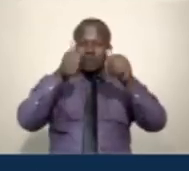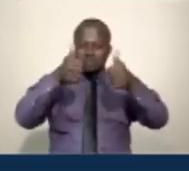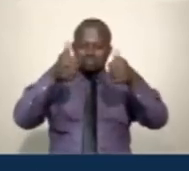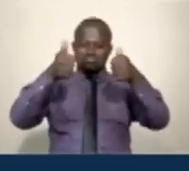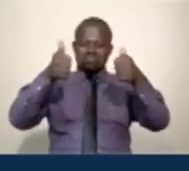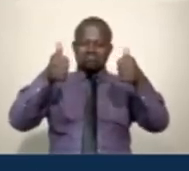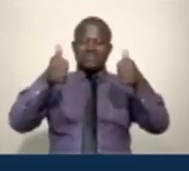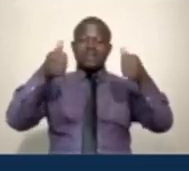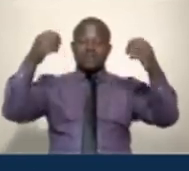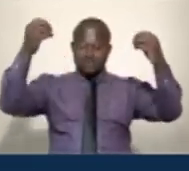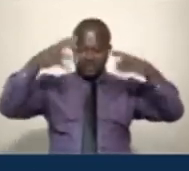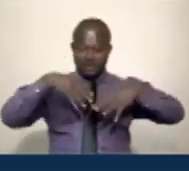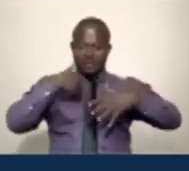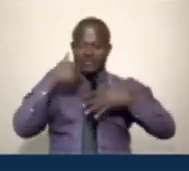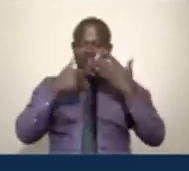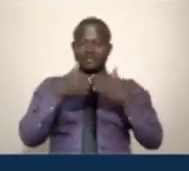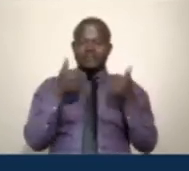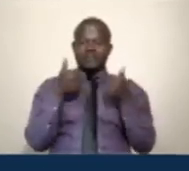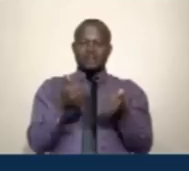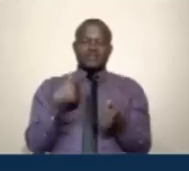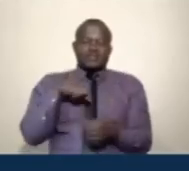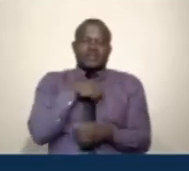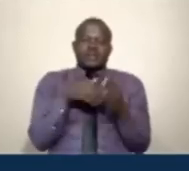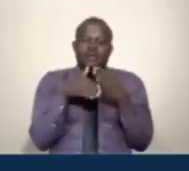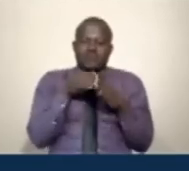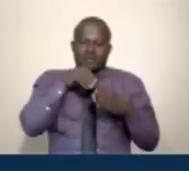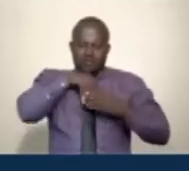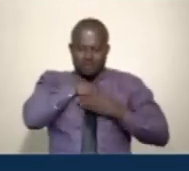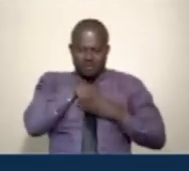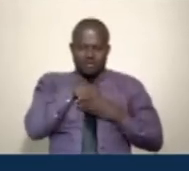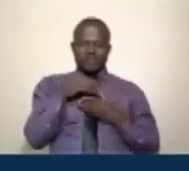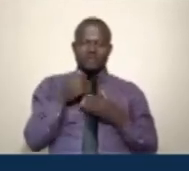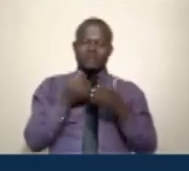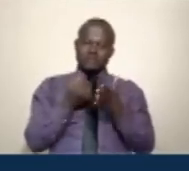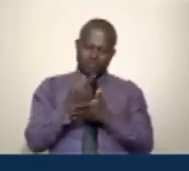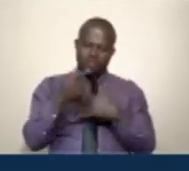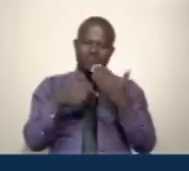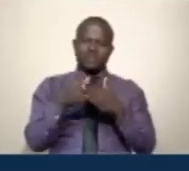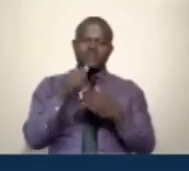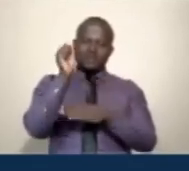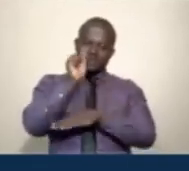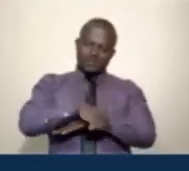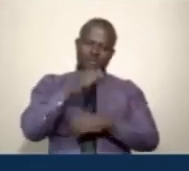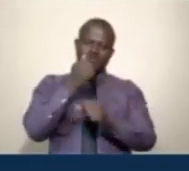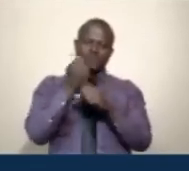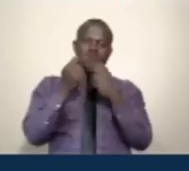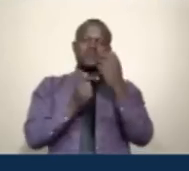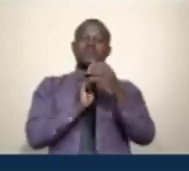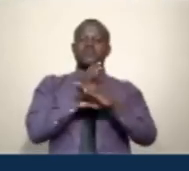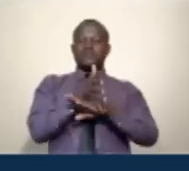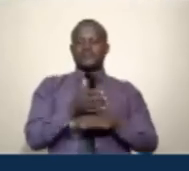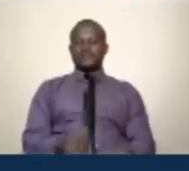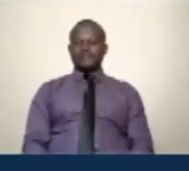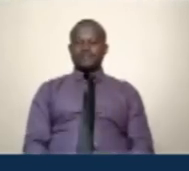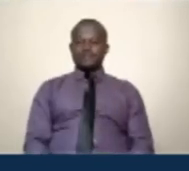ubusobanuro buvugitse bufite ikintu kizima, njye biranyubaka bituma noneho nkomeza kurushaho nkakora ibirenzeho.